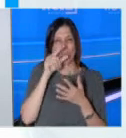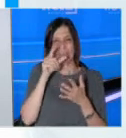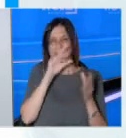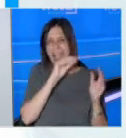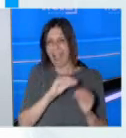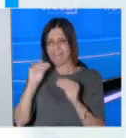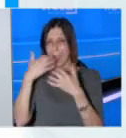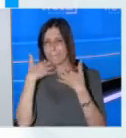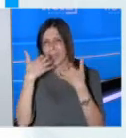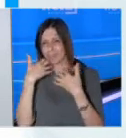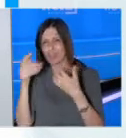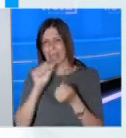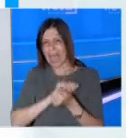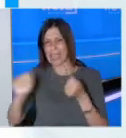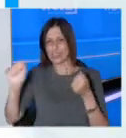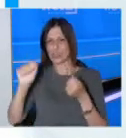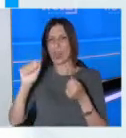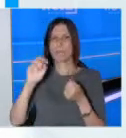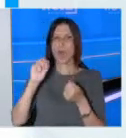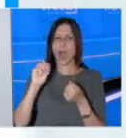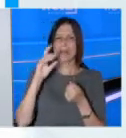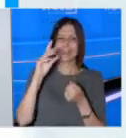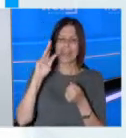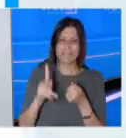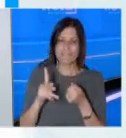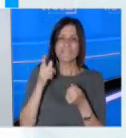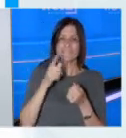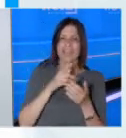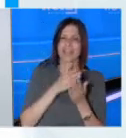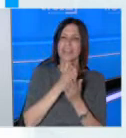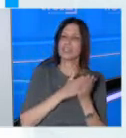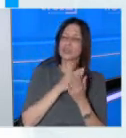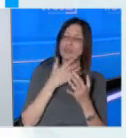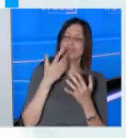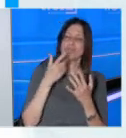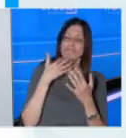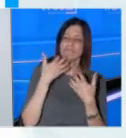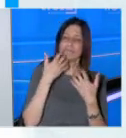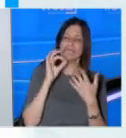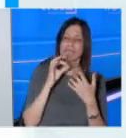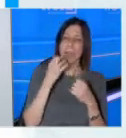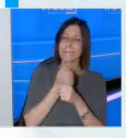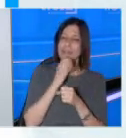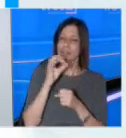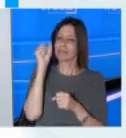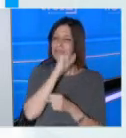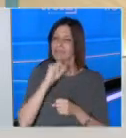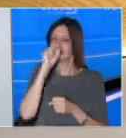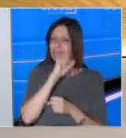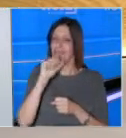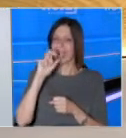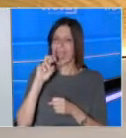עבר מפרשנויות על חיסול מוחמד דף, לניתוח הביצועים של עדן אלנה וההופעה של